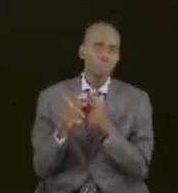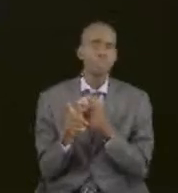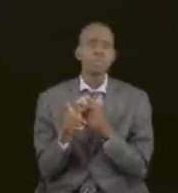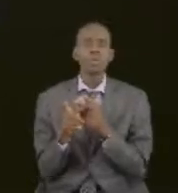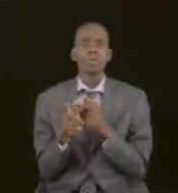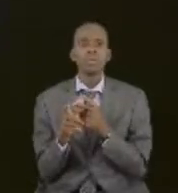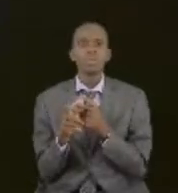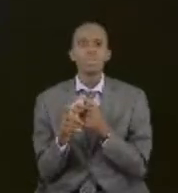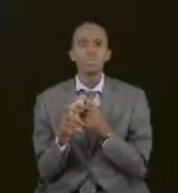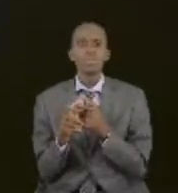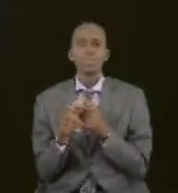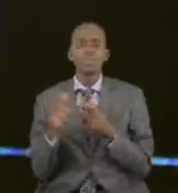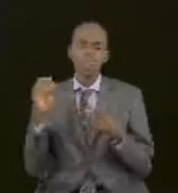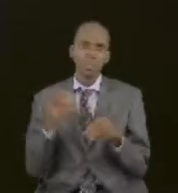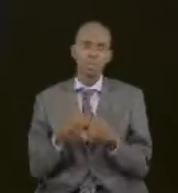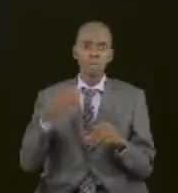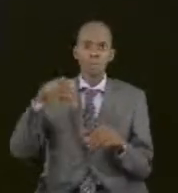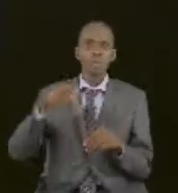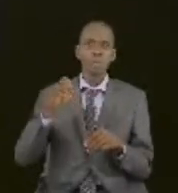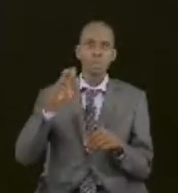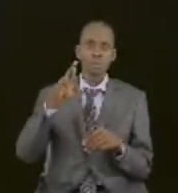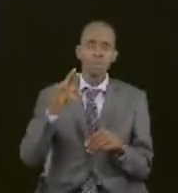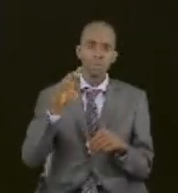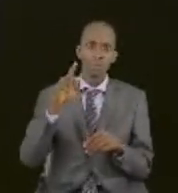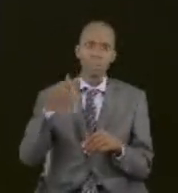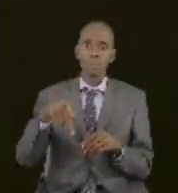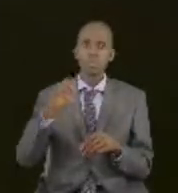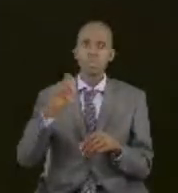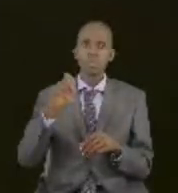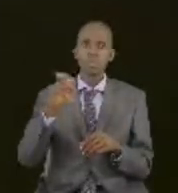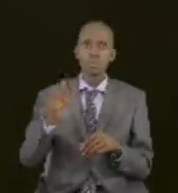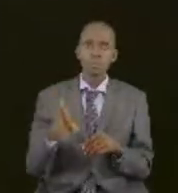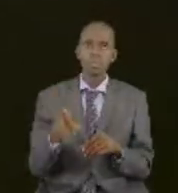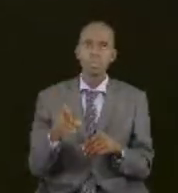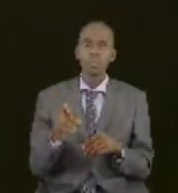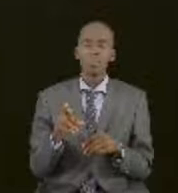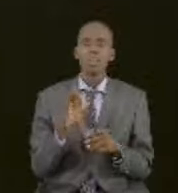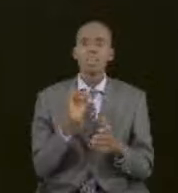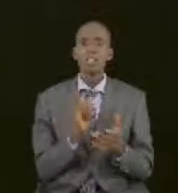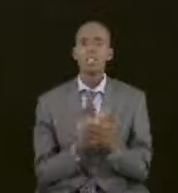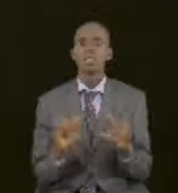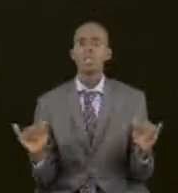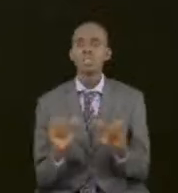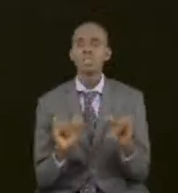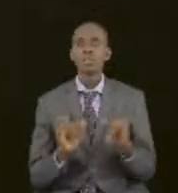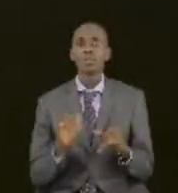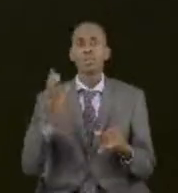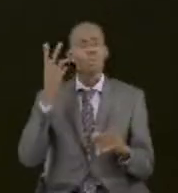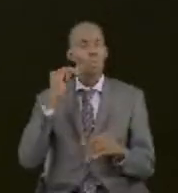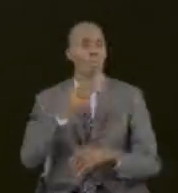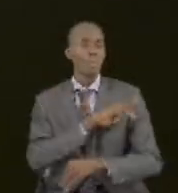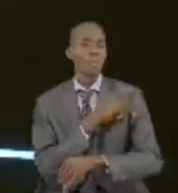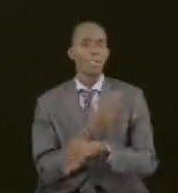Pierre l'apôtre des circoncis a aussi fait de moi l'apôtre des